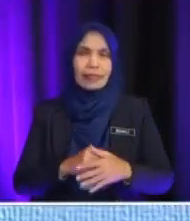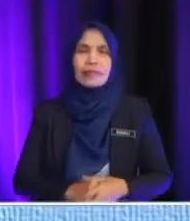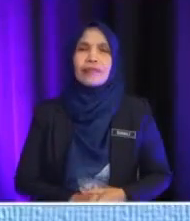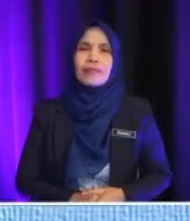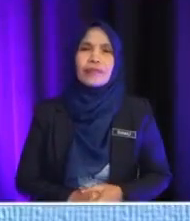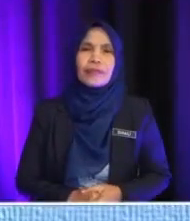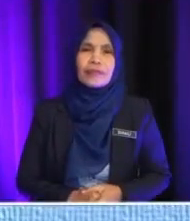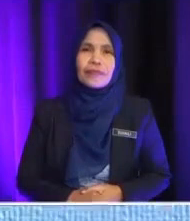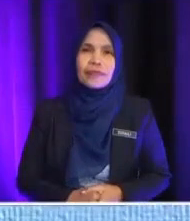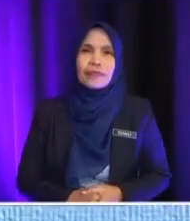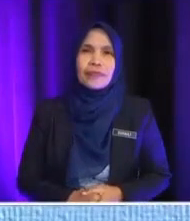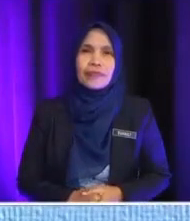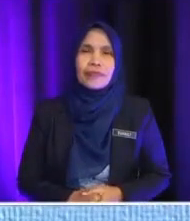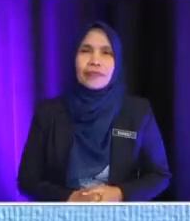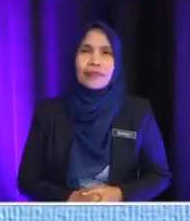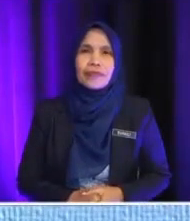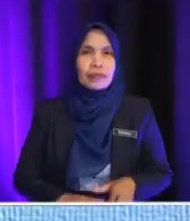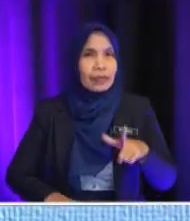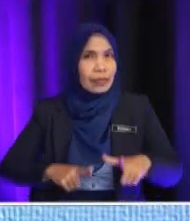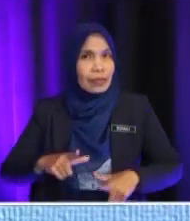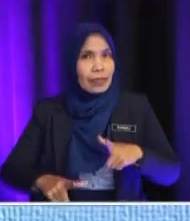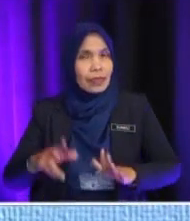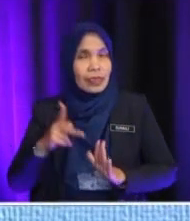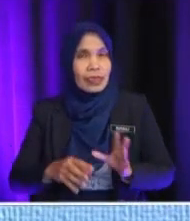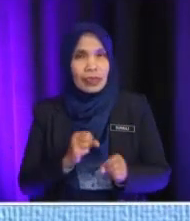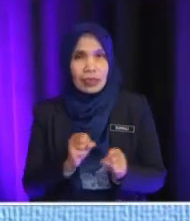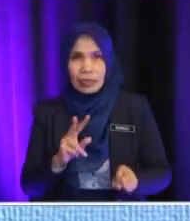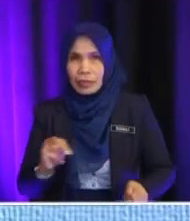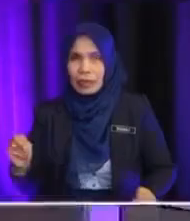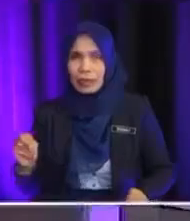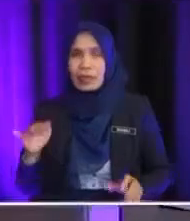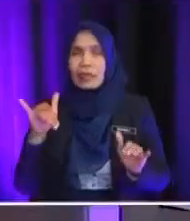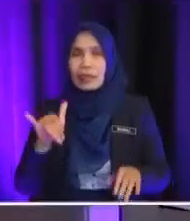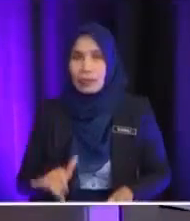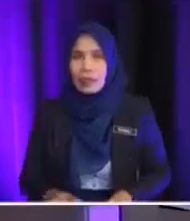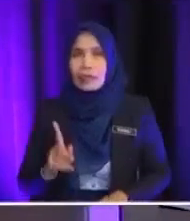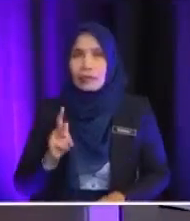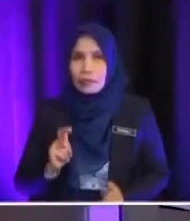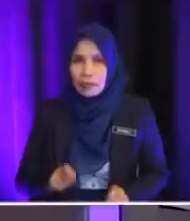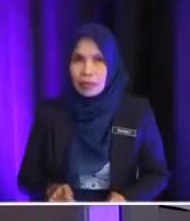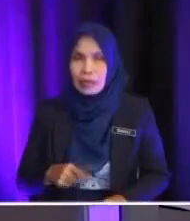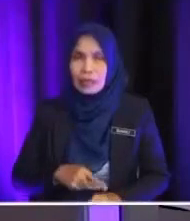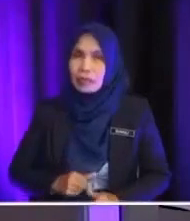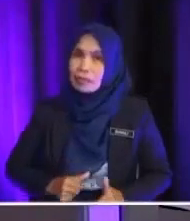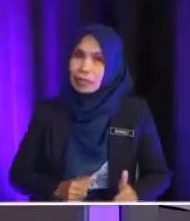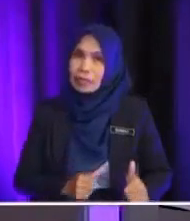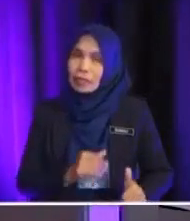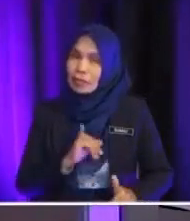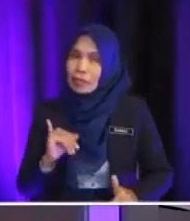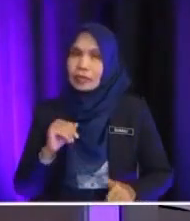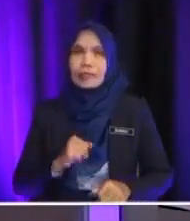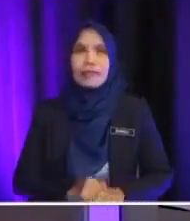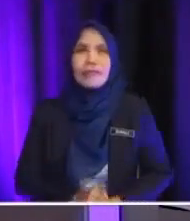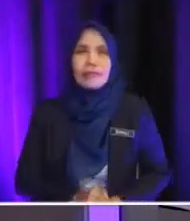Okey. Antara langkah keselamatan yang perlu dipatuhi oleh murid-murid semasa berada di bengkel